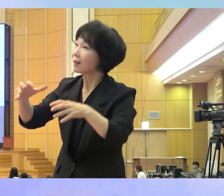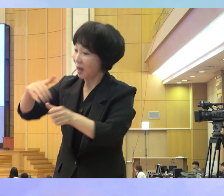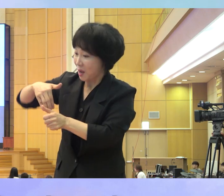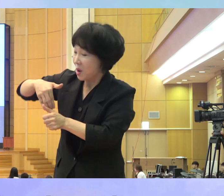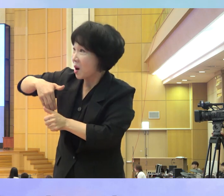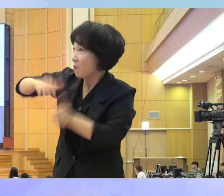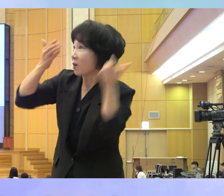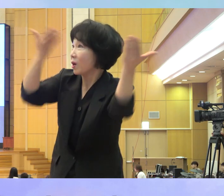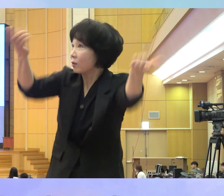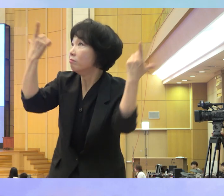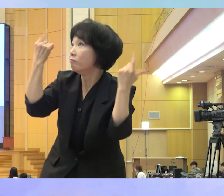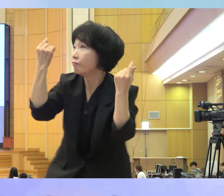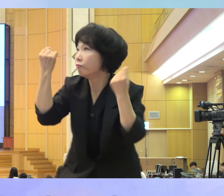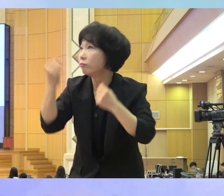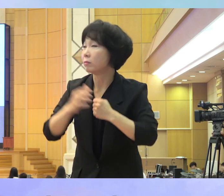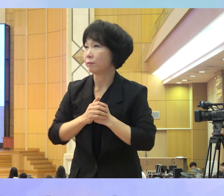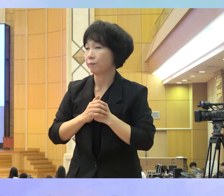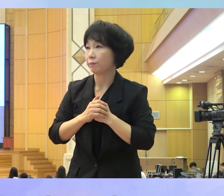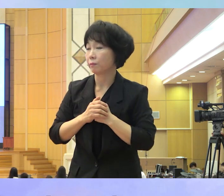땅에 보내셨습니다.